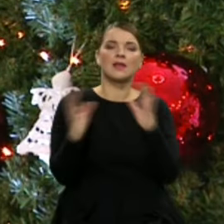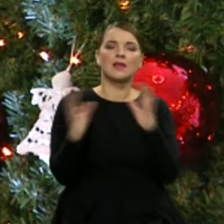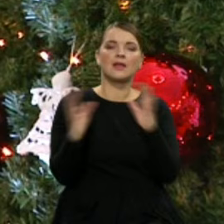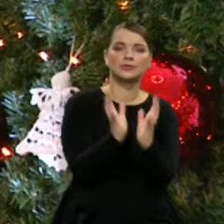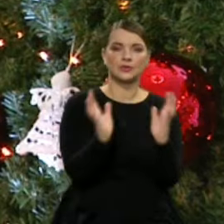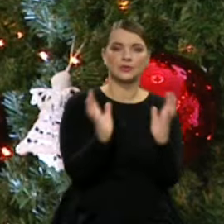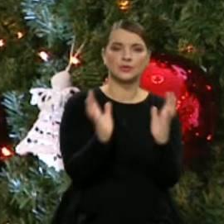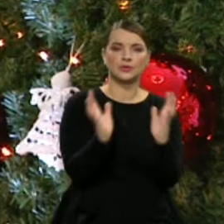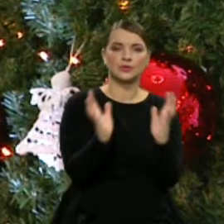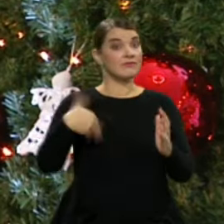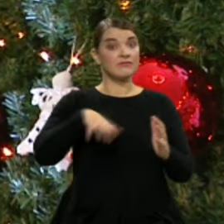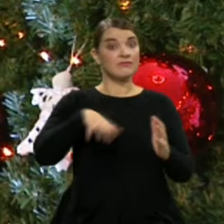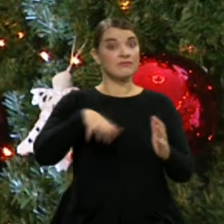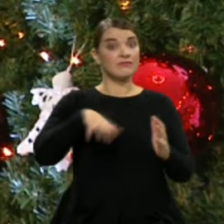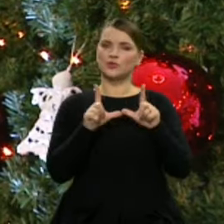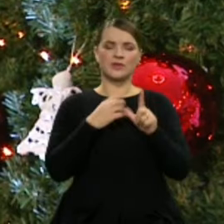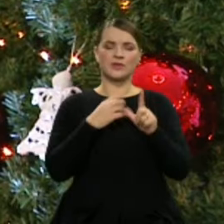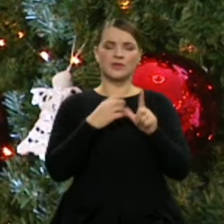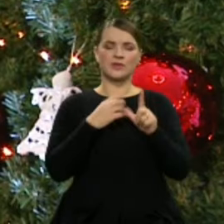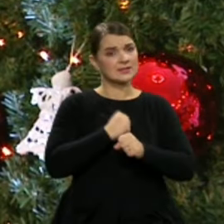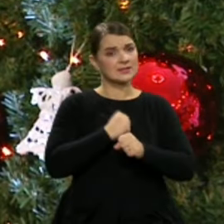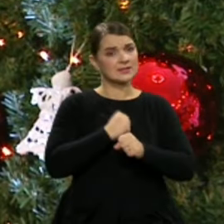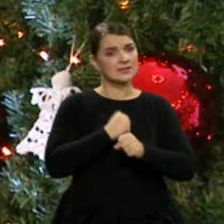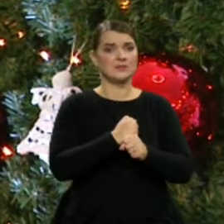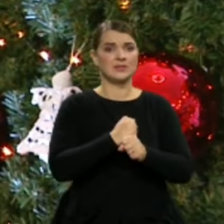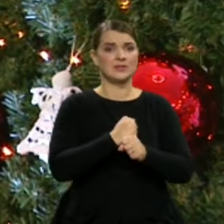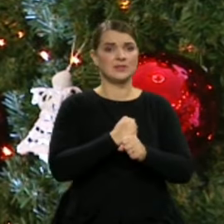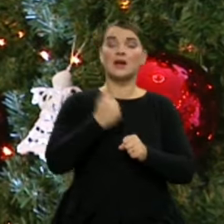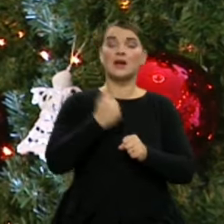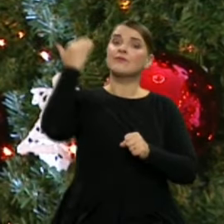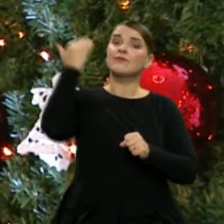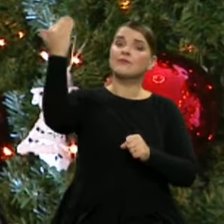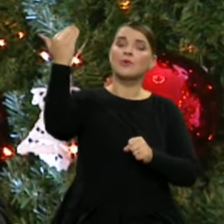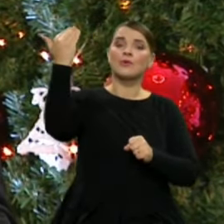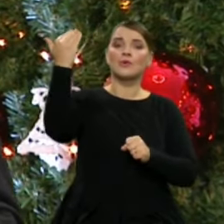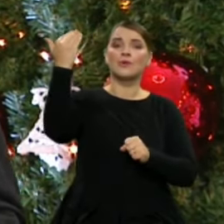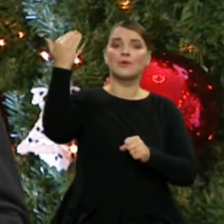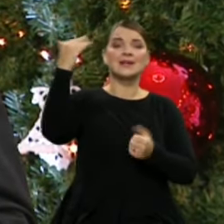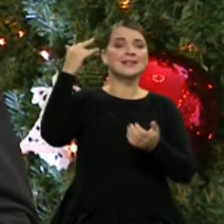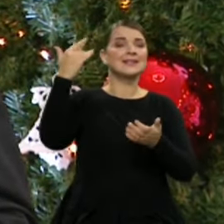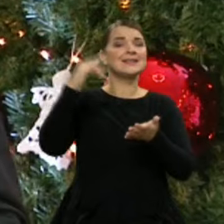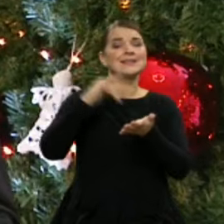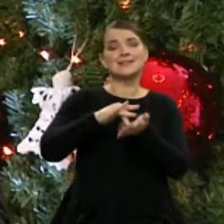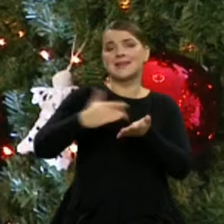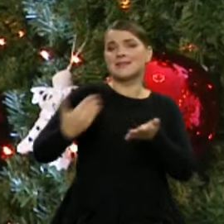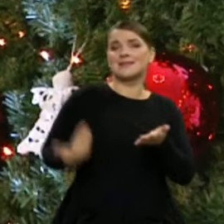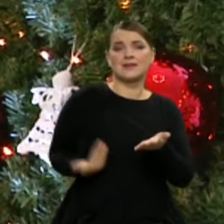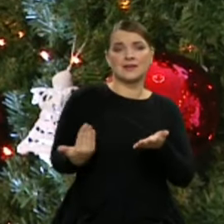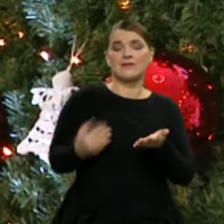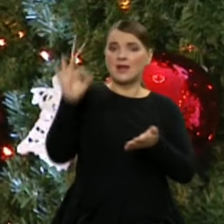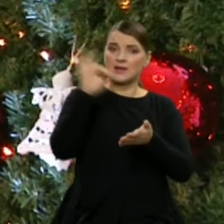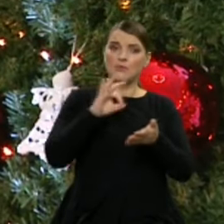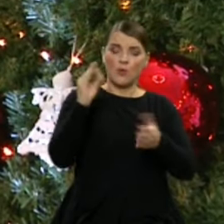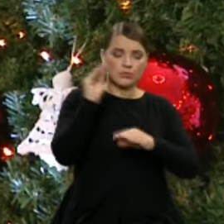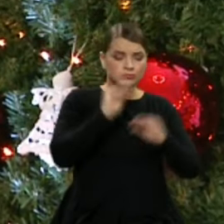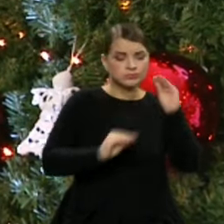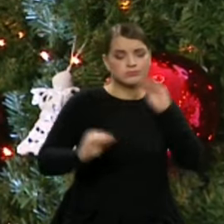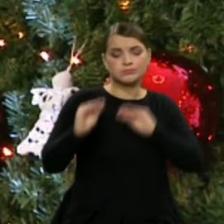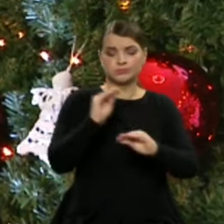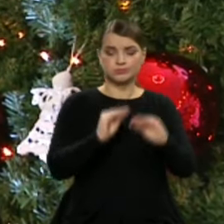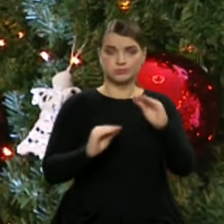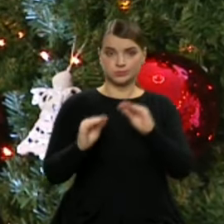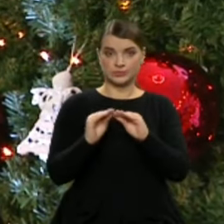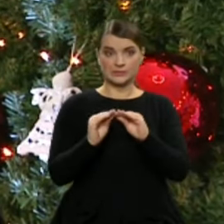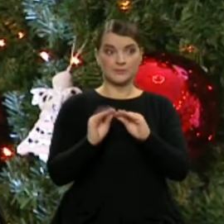užduotis darbuotis, vėl pastatant viešpatį šeimos gyvenimo centrą, nes tai yra tikroji jo vieta. Arba